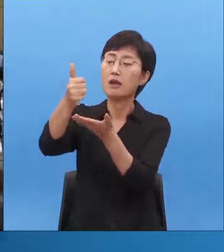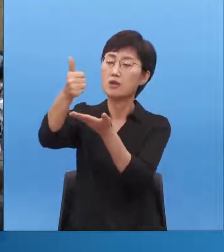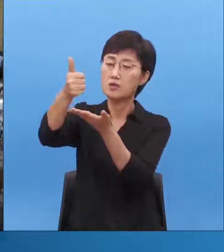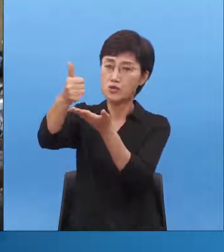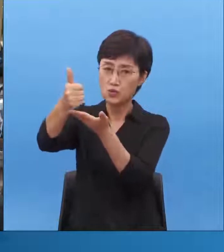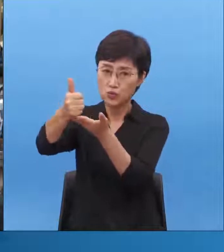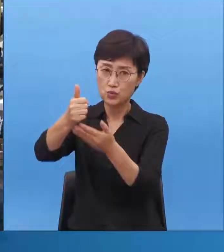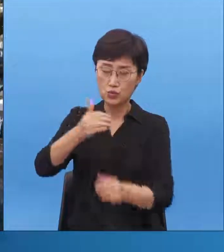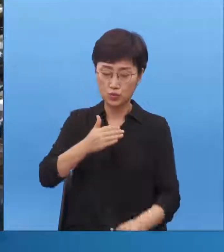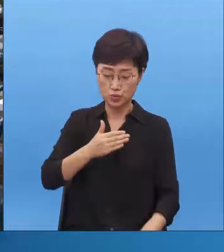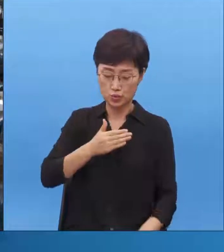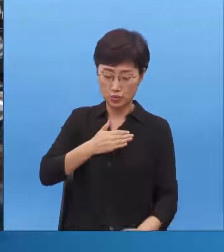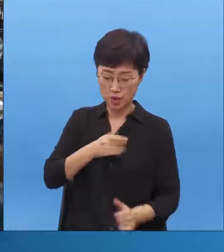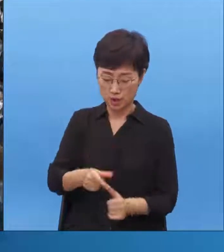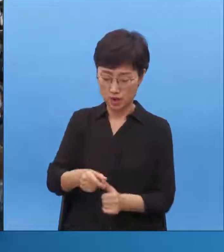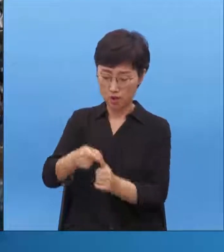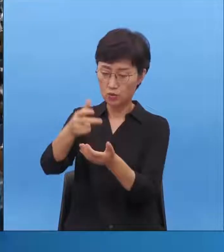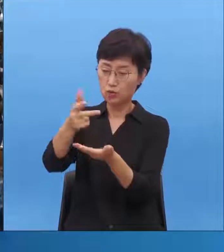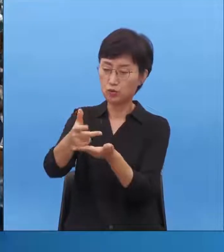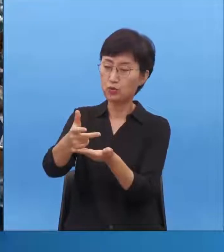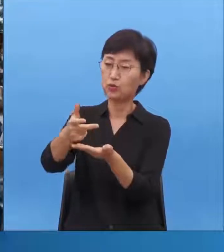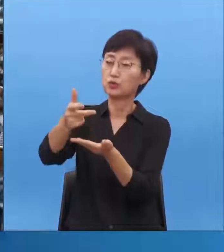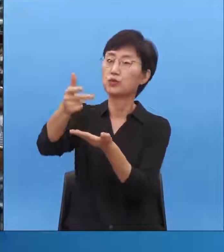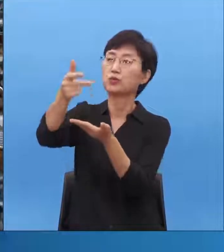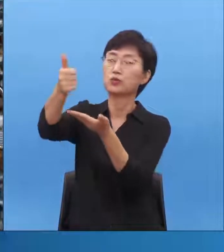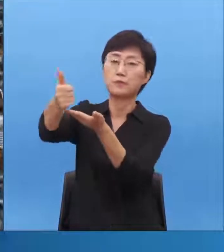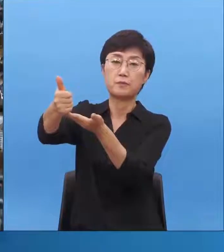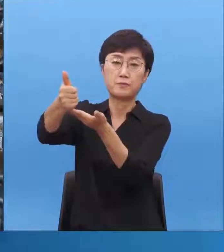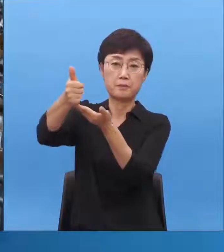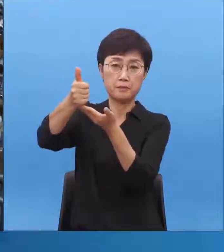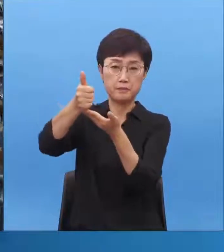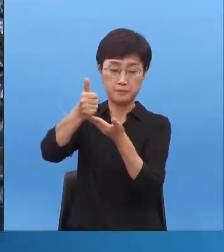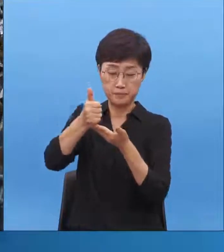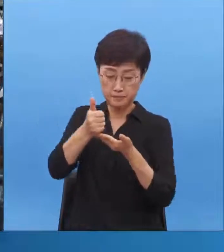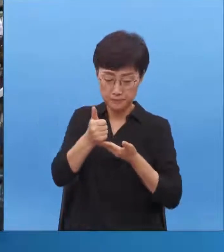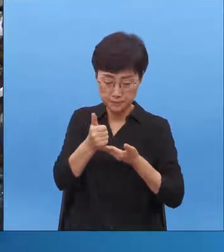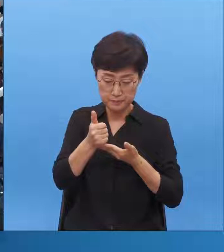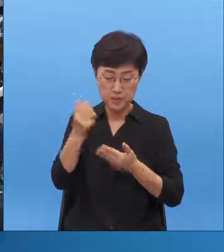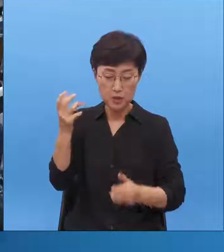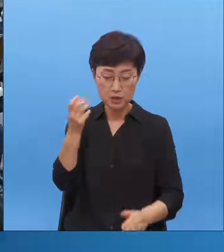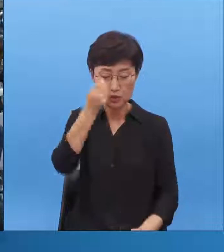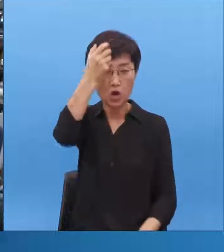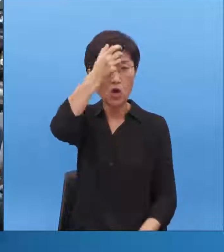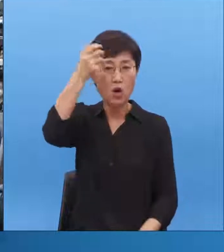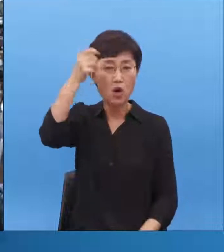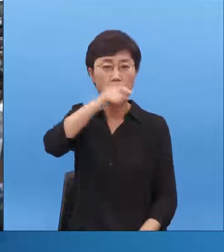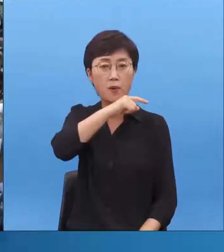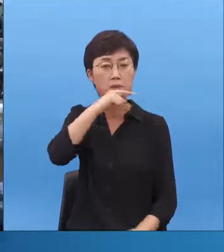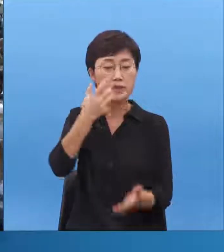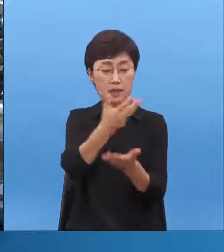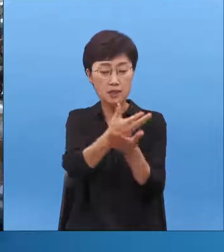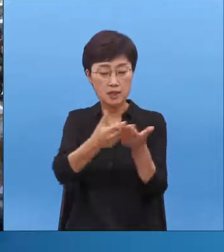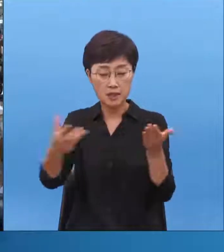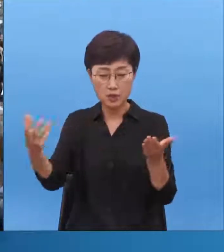예수를 나의 구주 삼고 성령과